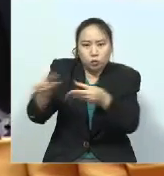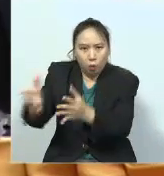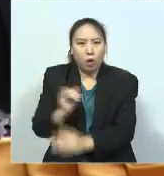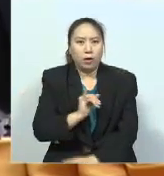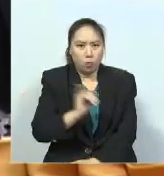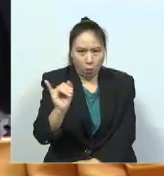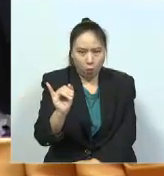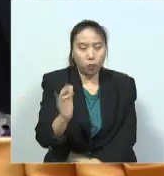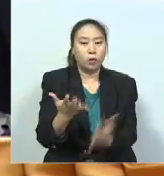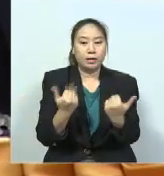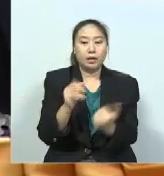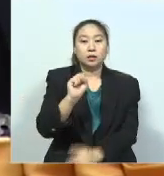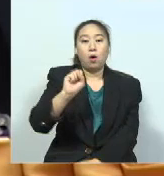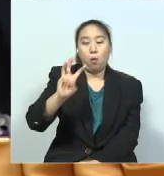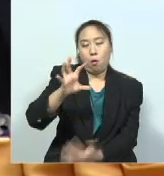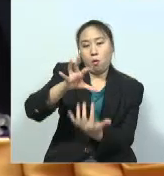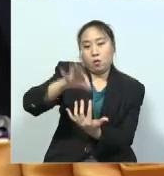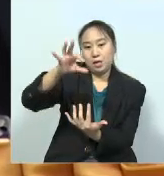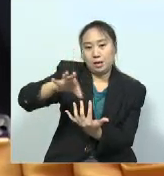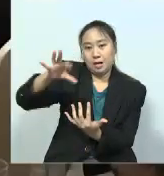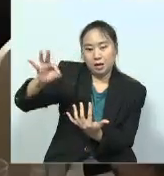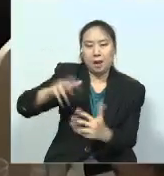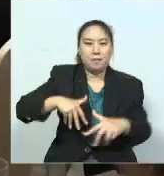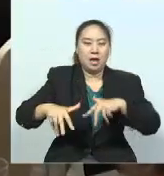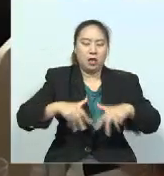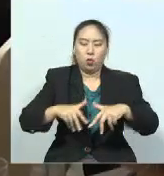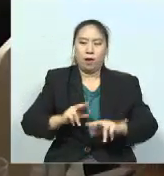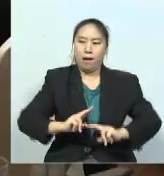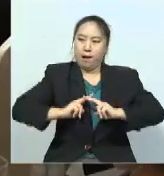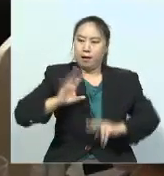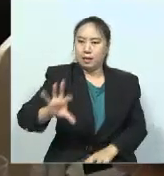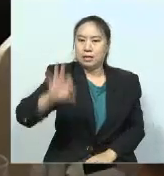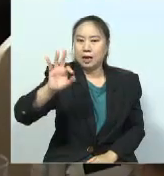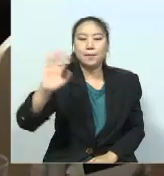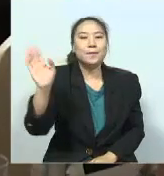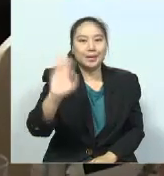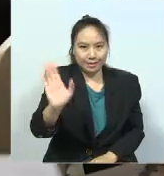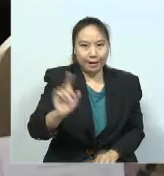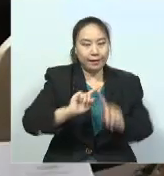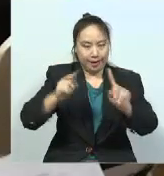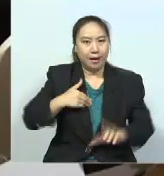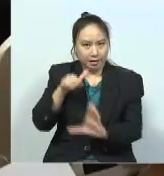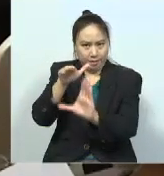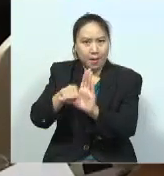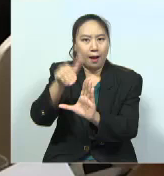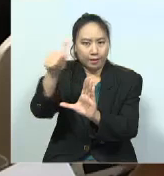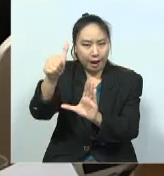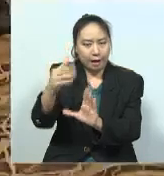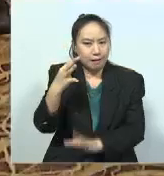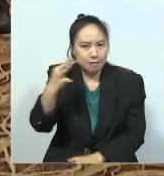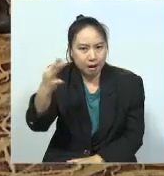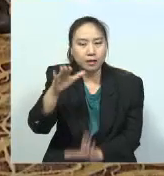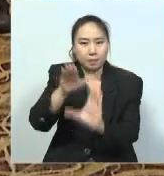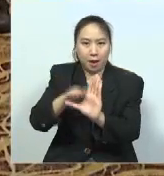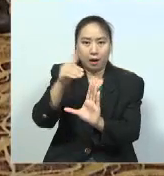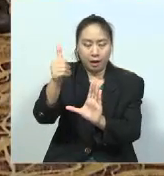เลือกสว.ครั้งนี้ประชาชนไม่ได้มีส่วนร่วมโดยตรงแต่สามารถสมัครเข้ารับการคัดเลือกได้รวมถึ